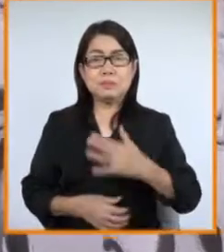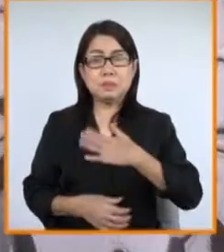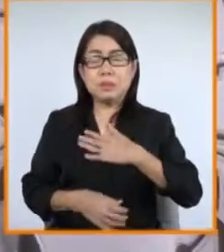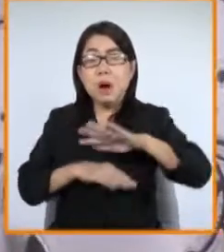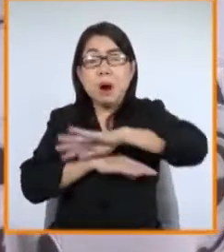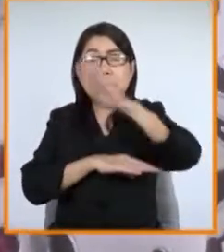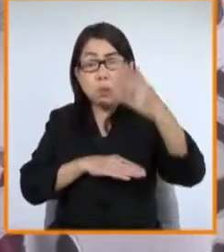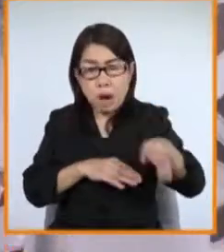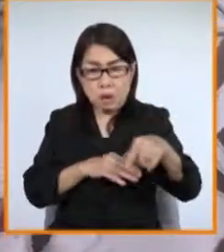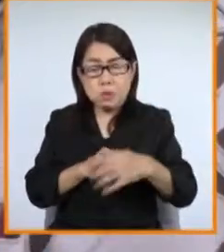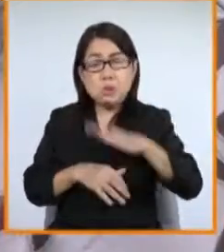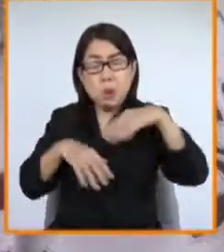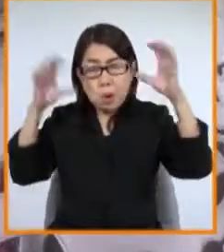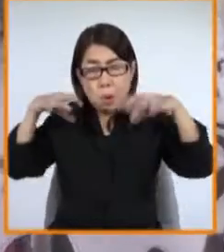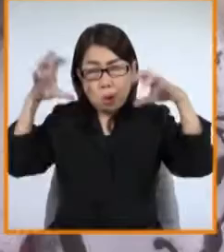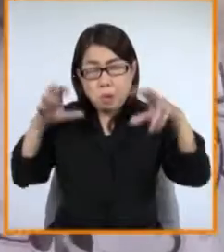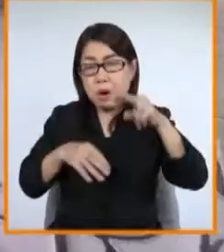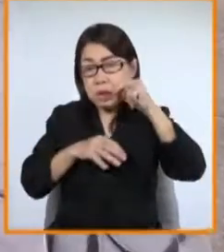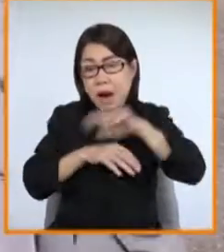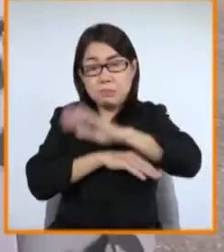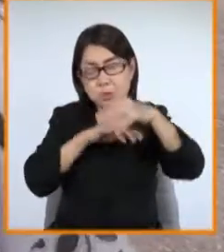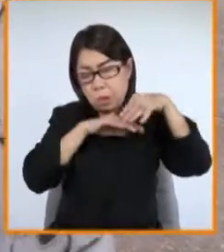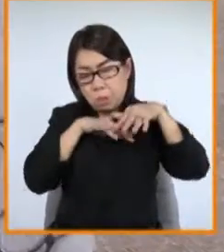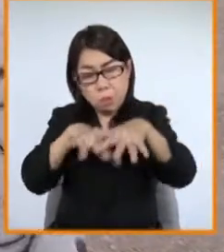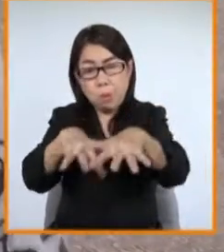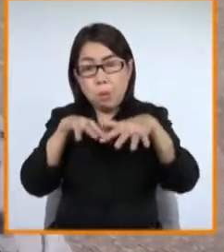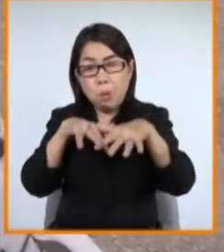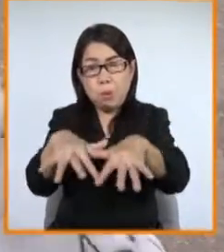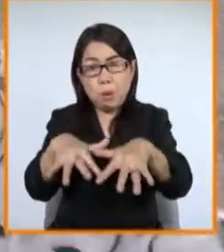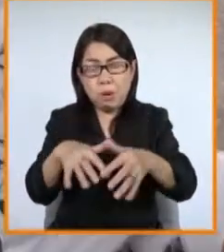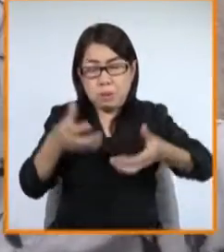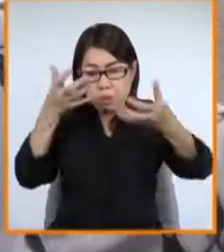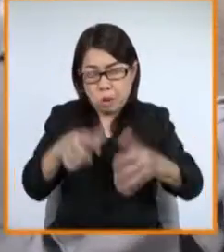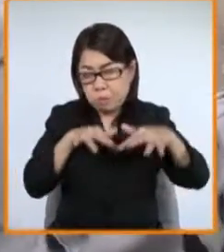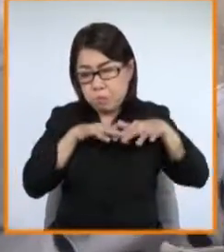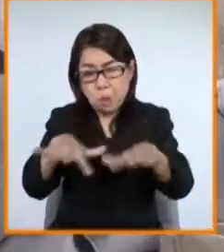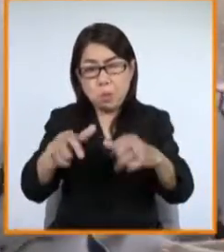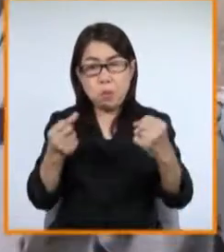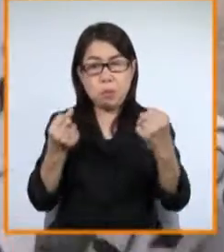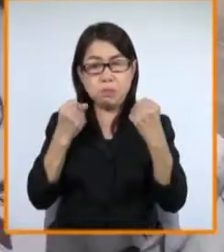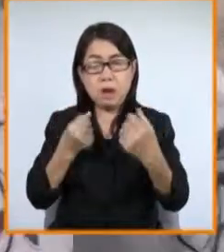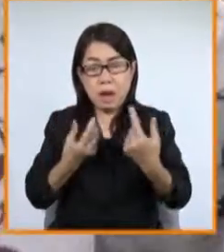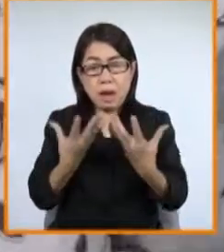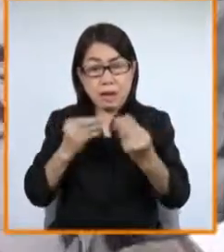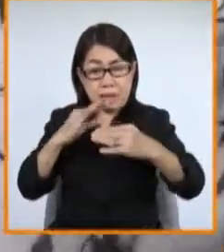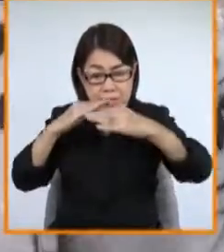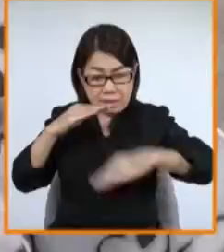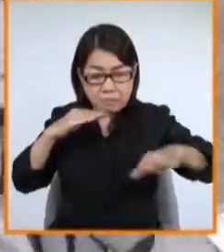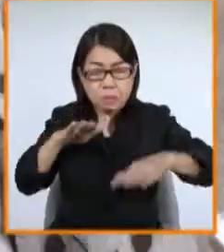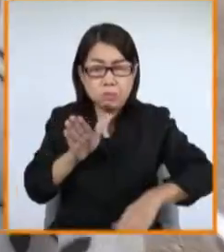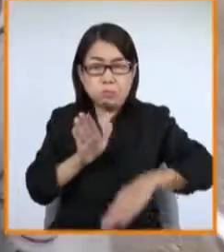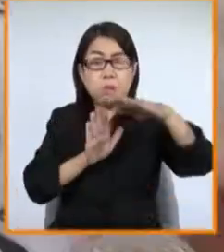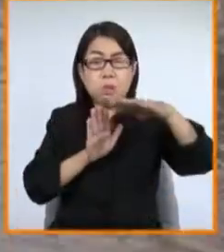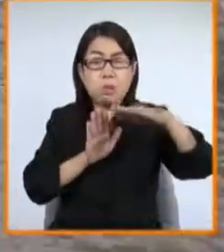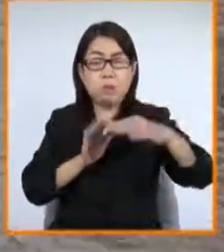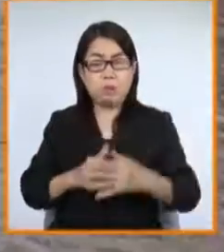านี่เนี่ยถ้าฝนตกเยอะๆนะมันจะไหลลงมาเลยไหลมาเป็นลูกลอกๆอีไหนที่ต่ำๆมันก็จะท่วมไป